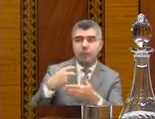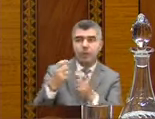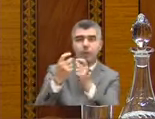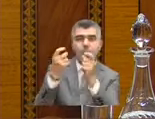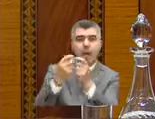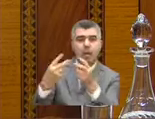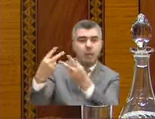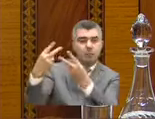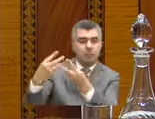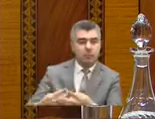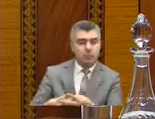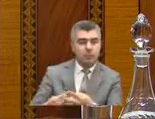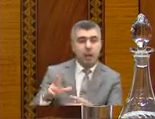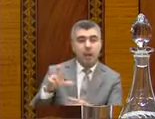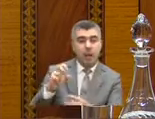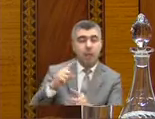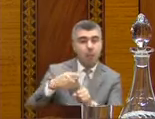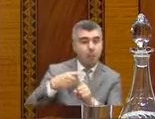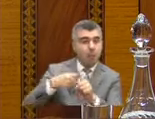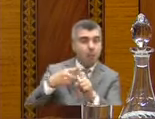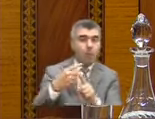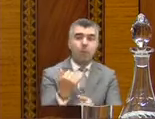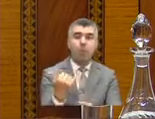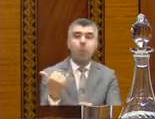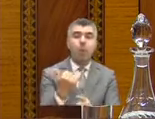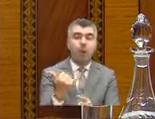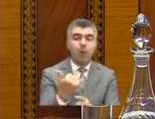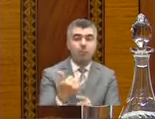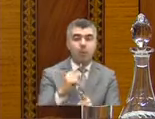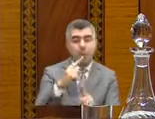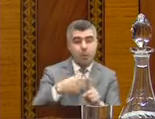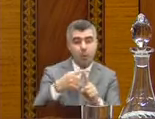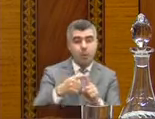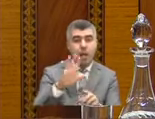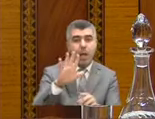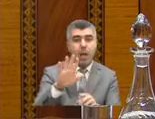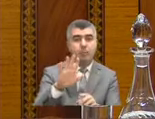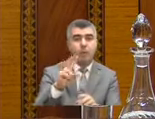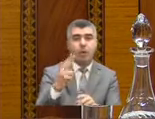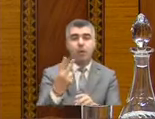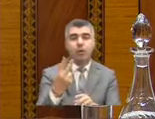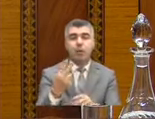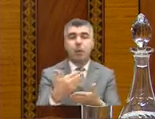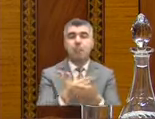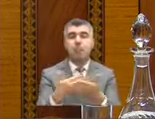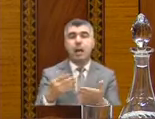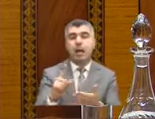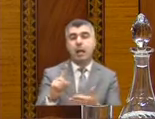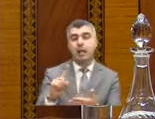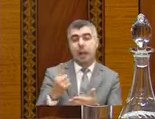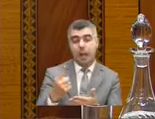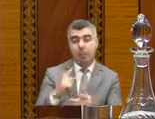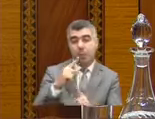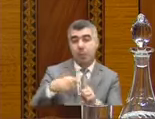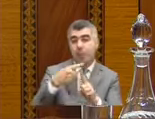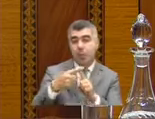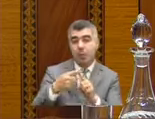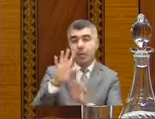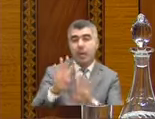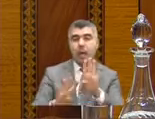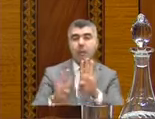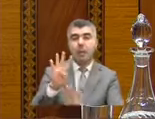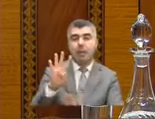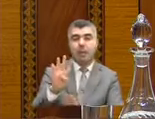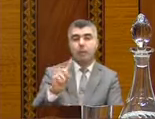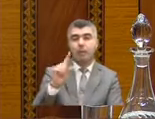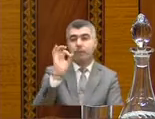ببلادنا، والتي عرفت تطورا مهما لتبلغ أزيد من 25 مليار درهم، ارتفاع بتقريبا 14%،